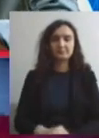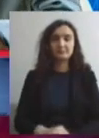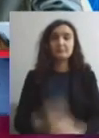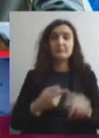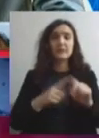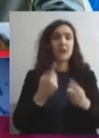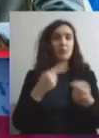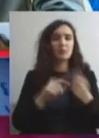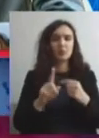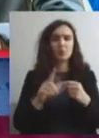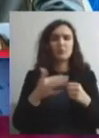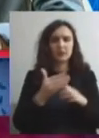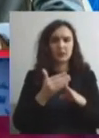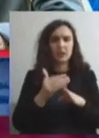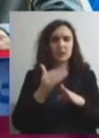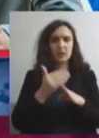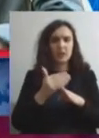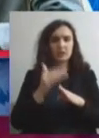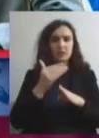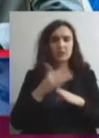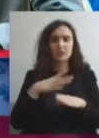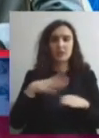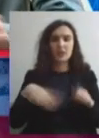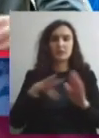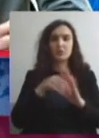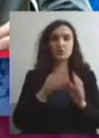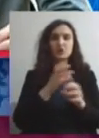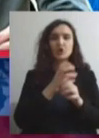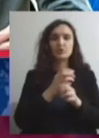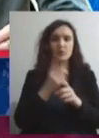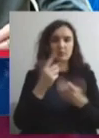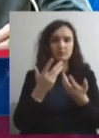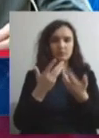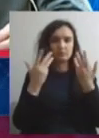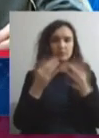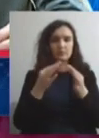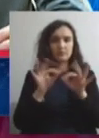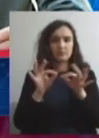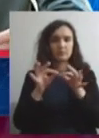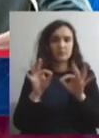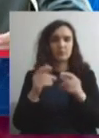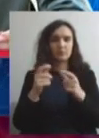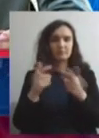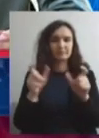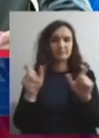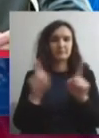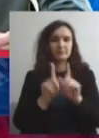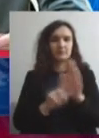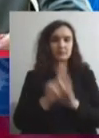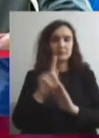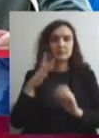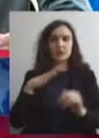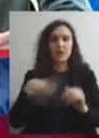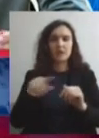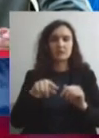უკვე ნელ-ნელა ეტაპობრივად დაიწყო საქართველოსში შეზღუდვების მოხსნა, ჩვენ ვიცით, რომ საგანგებო მდგომარეობიდან